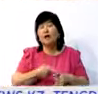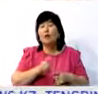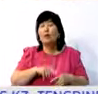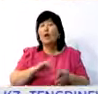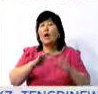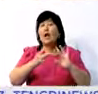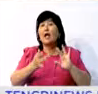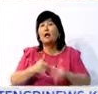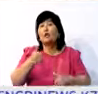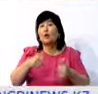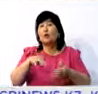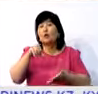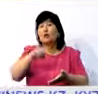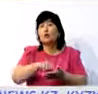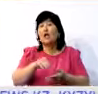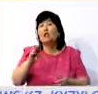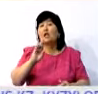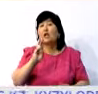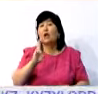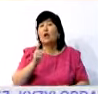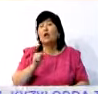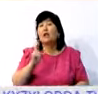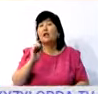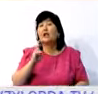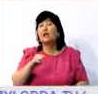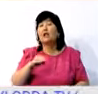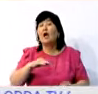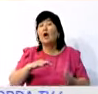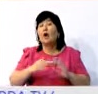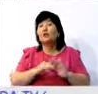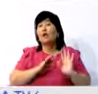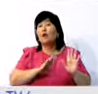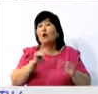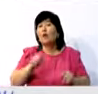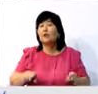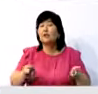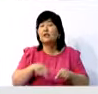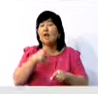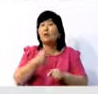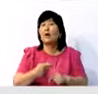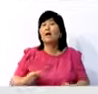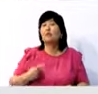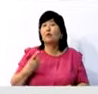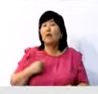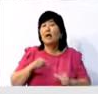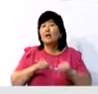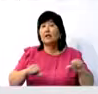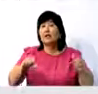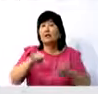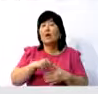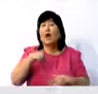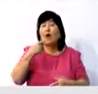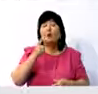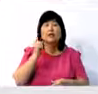жүргізу комиссиясының құрамында болған Жаңақорған кент әкімінің орынбасары мен кент аппаратының бас маманына кеңес мүшелері